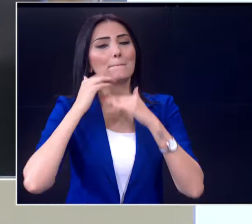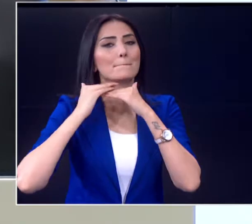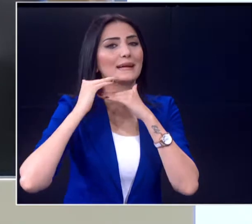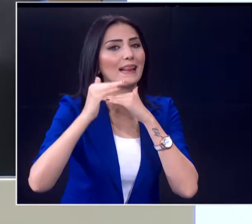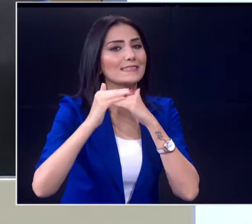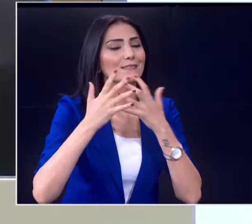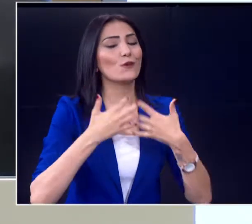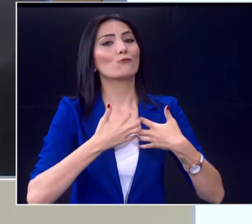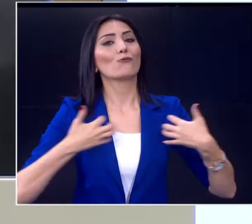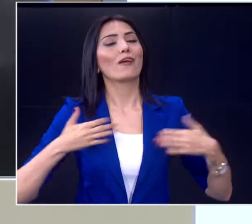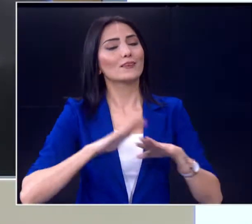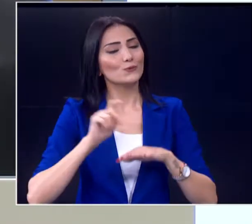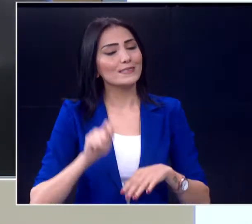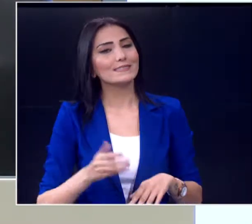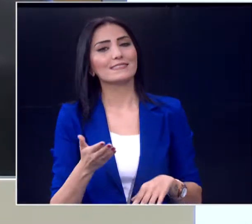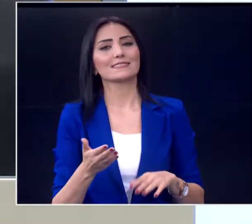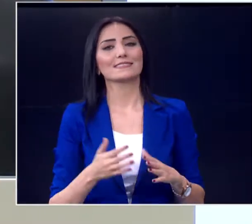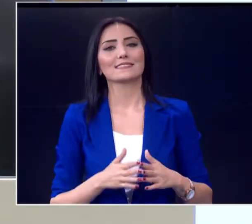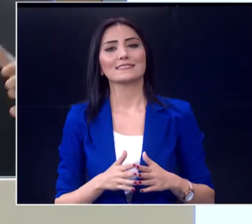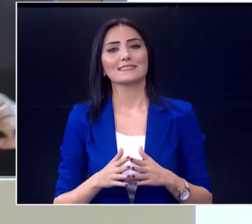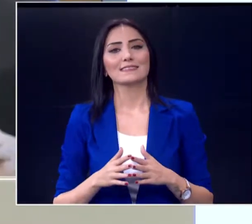Milletinize güveneceksiniz.